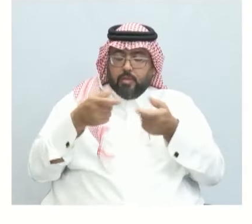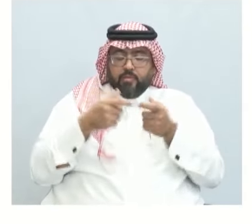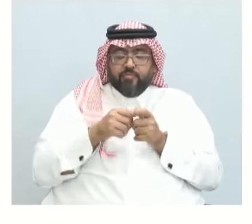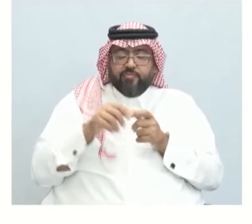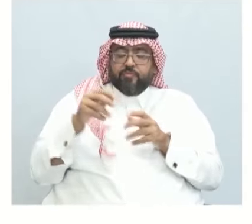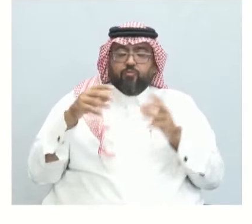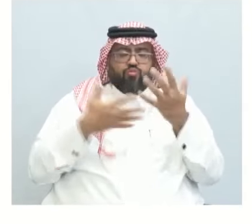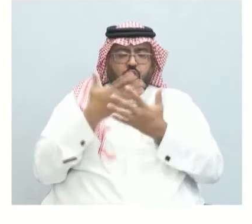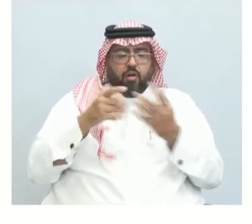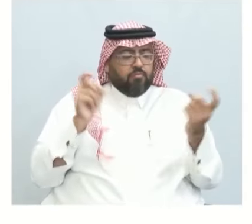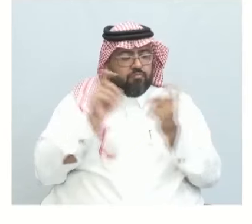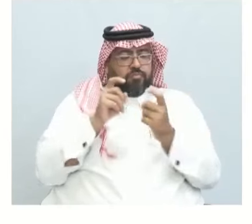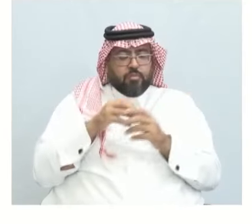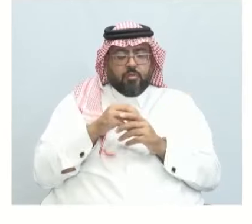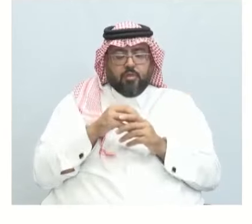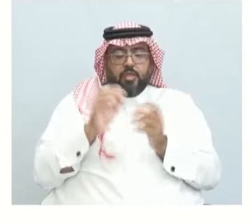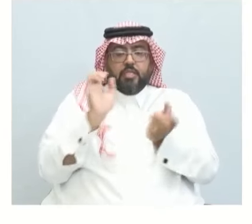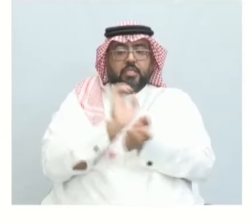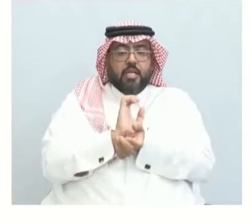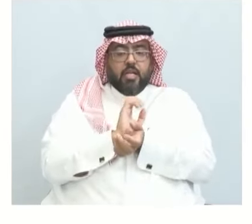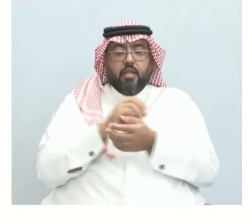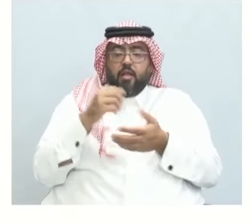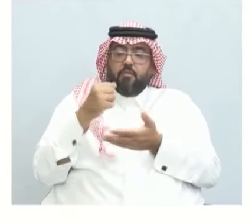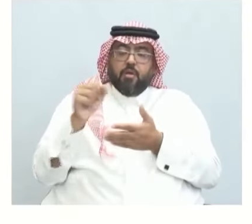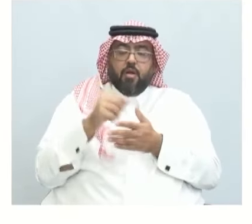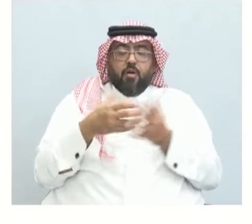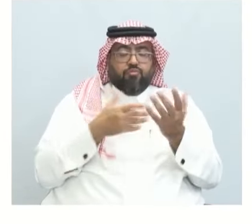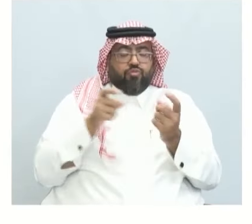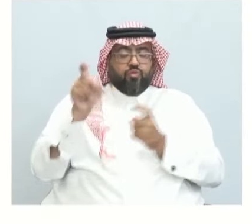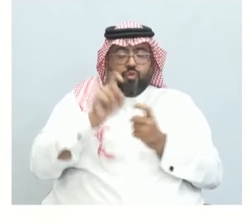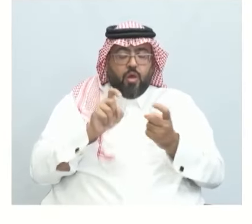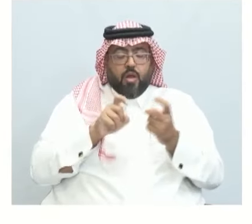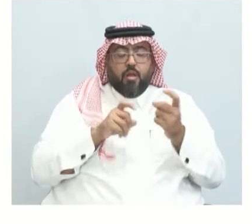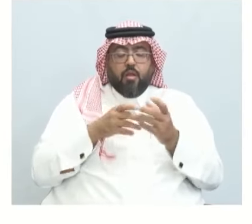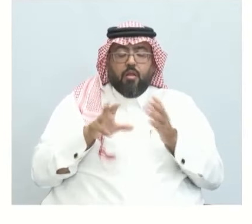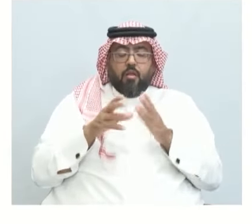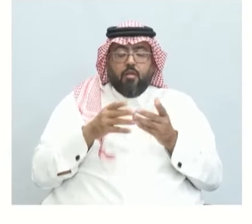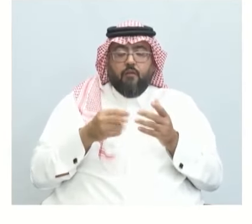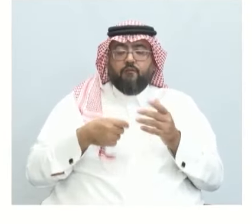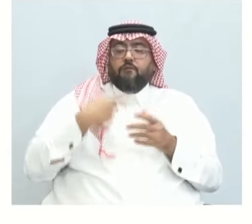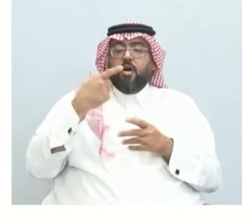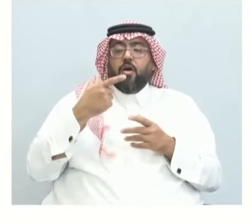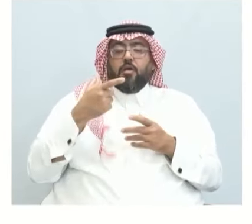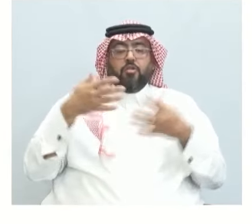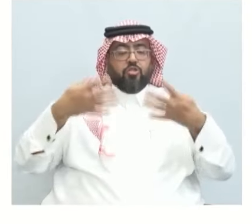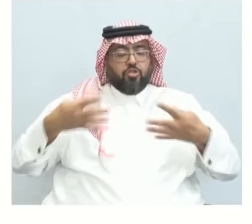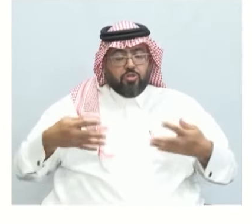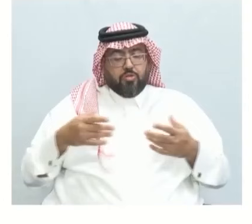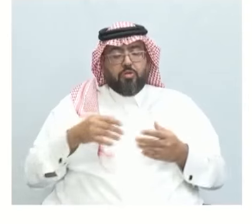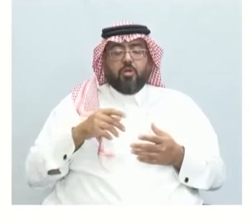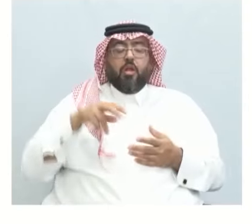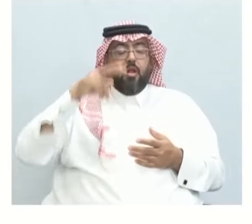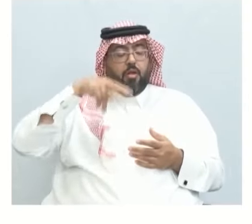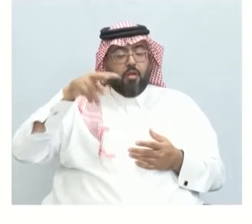في الخصومات ومفا الاسرى والتشاور في المهمات والمفاخر بالشعر ونقده والاستماع